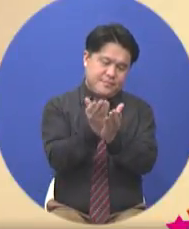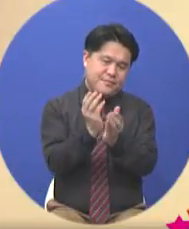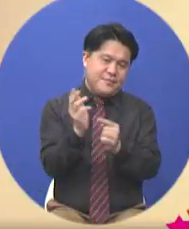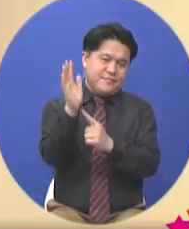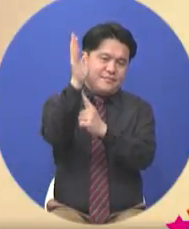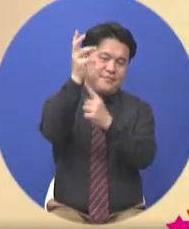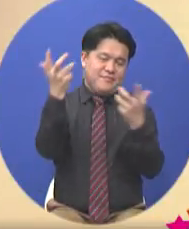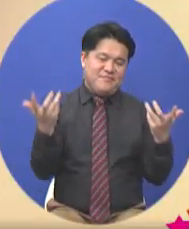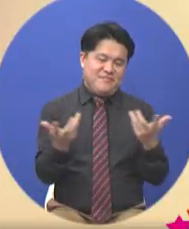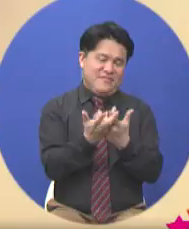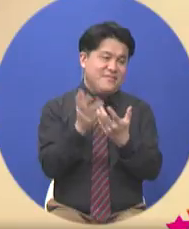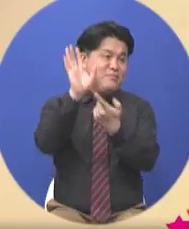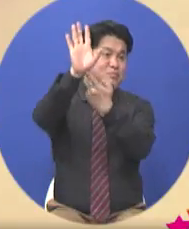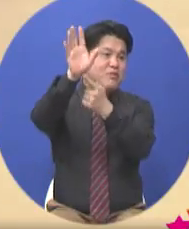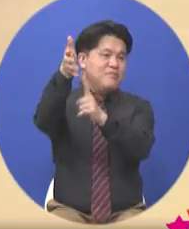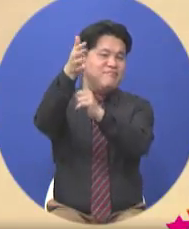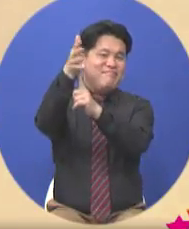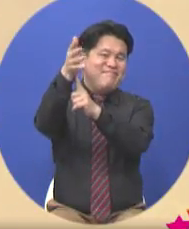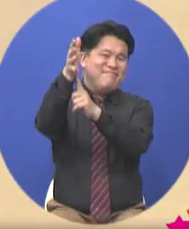깊은